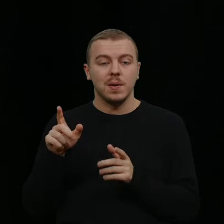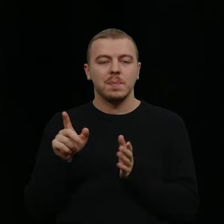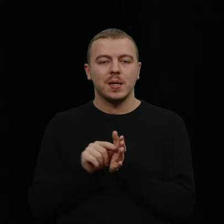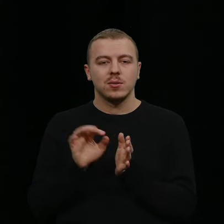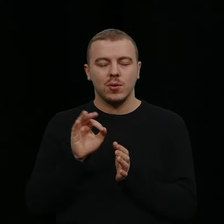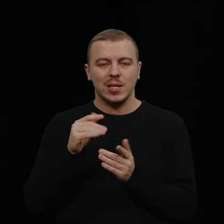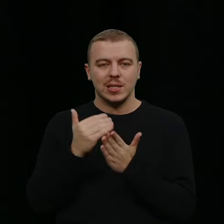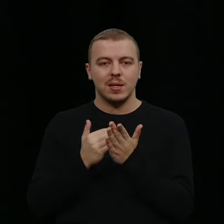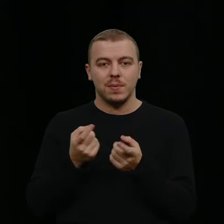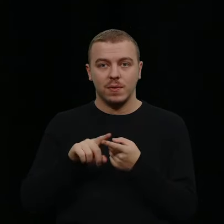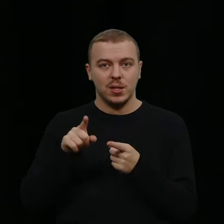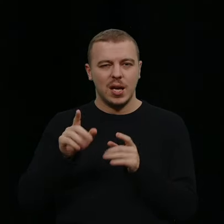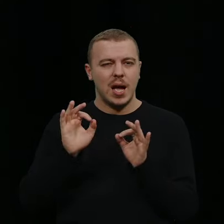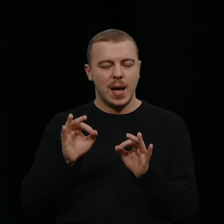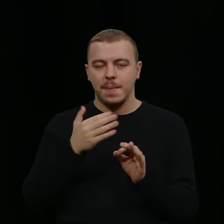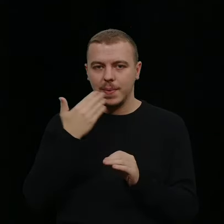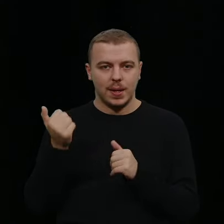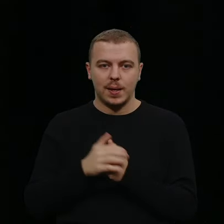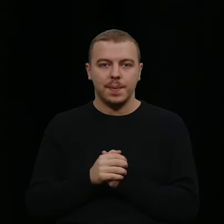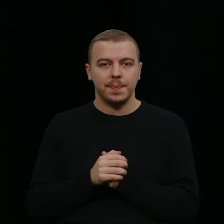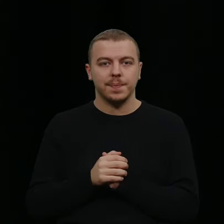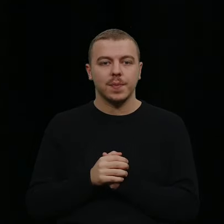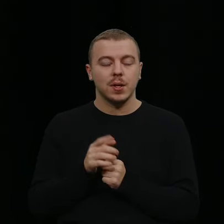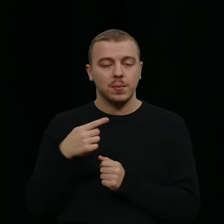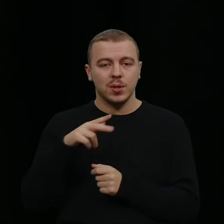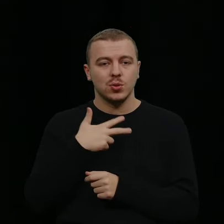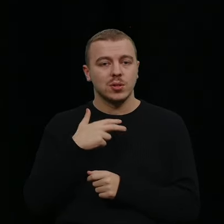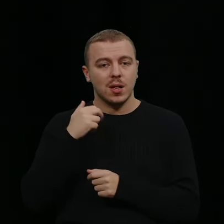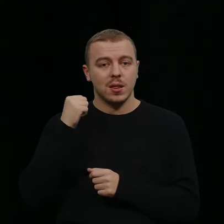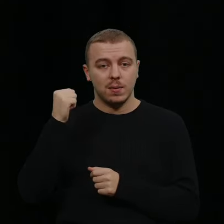pagal įstatymą, jinai nėra pakankama ir